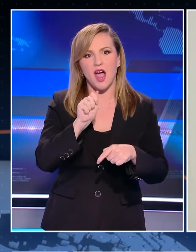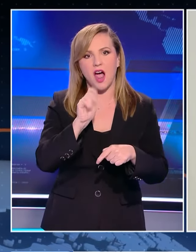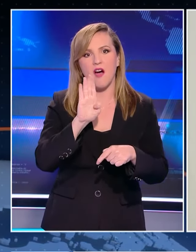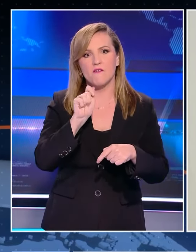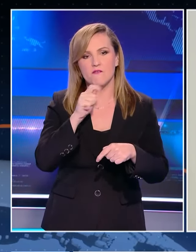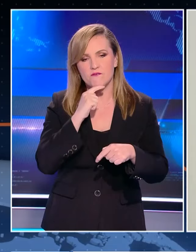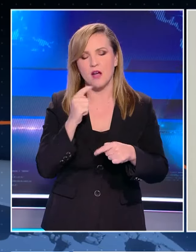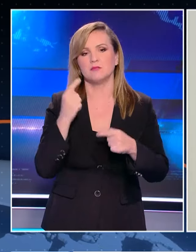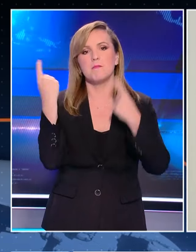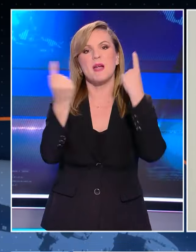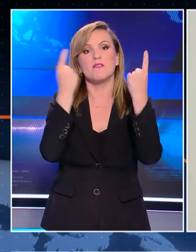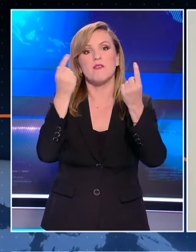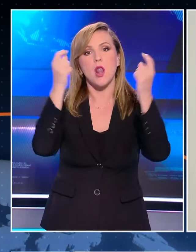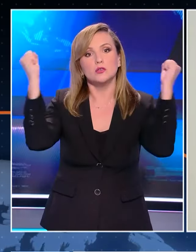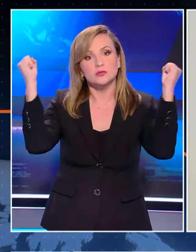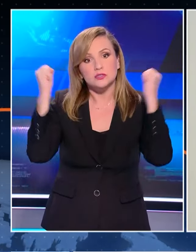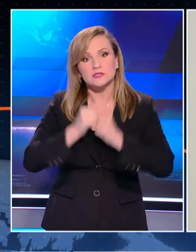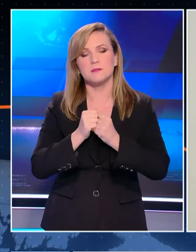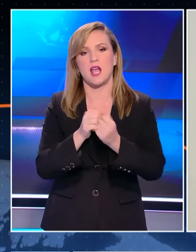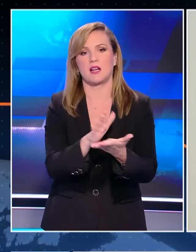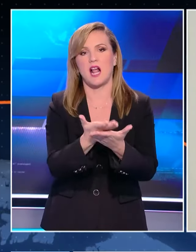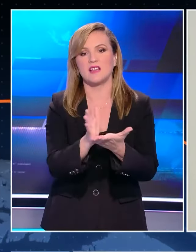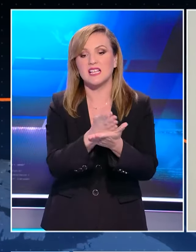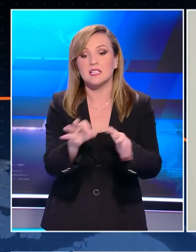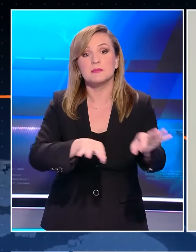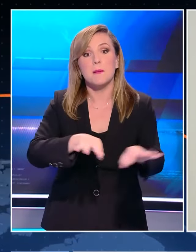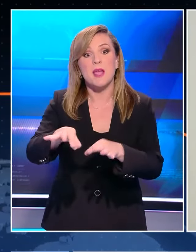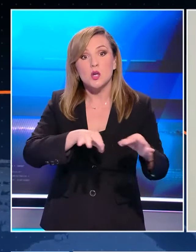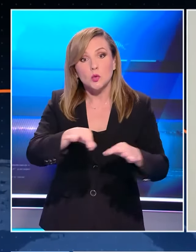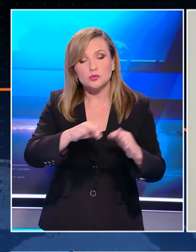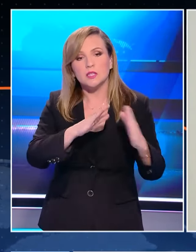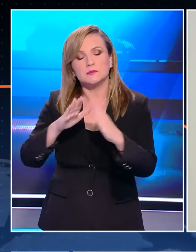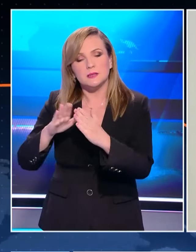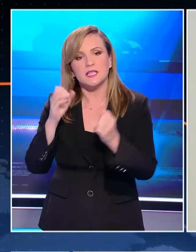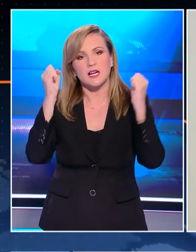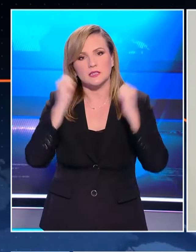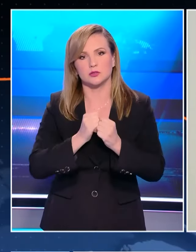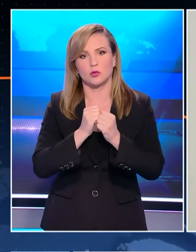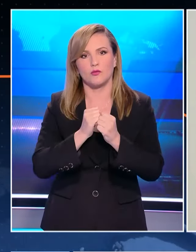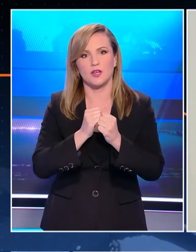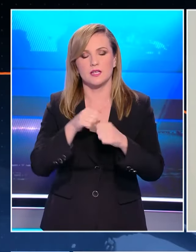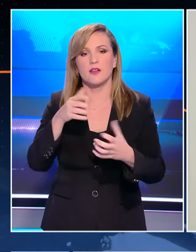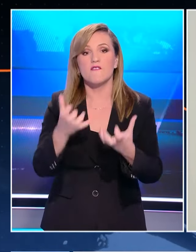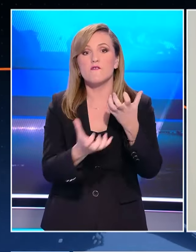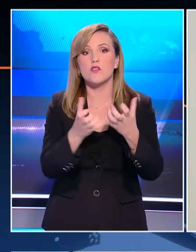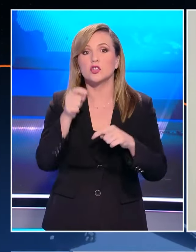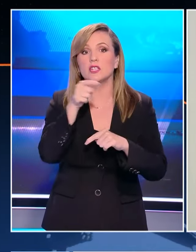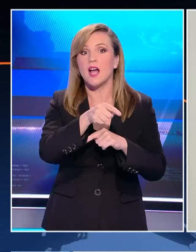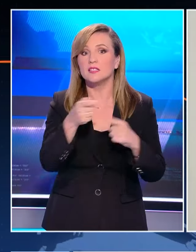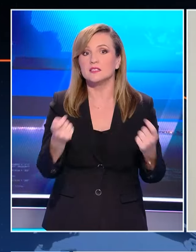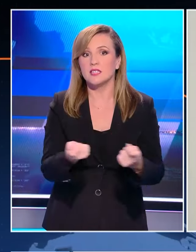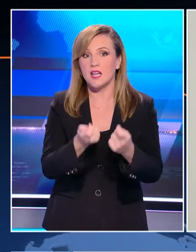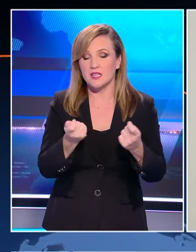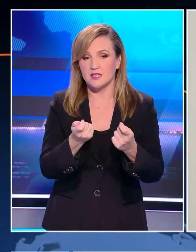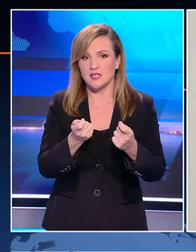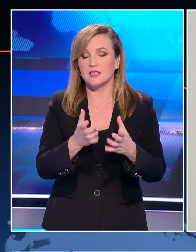και προφανώς κατέστρεψε και πολλές περιουσίες. Το τι έγινε στη φωτιά είναι κάτι το οποίο